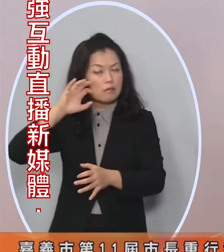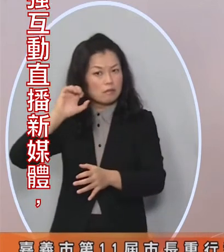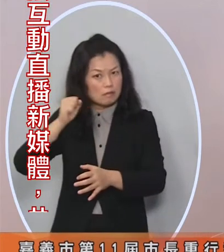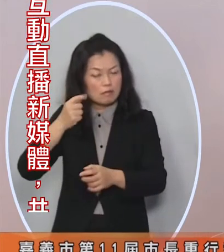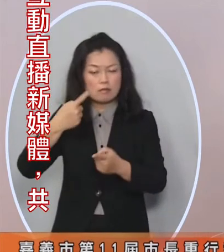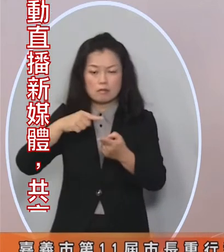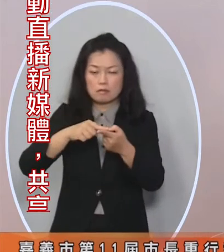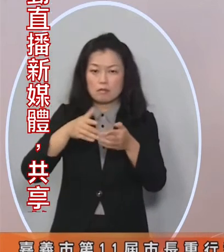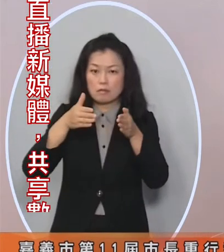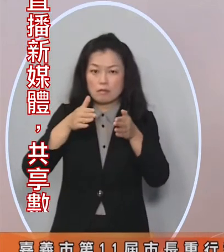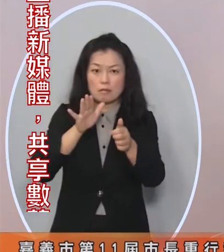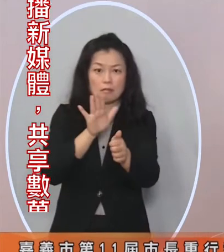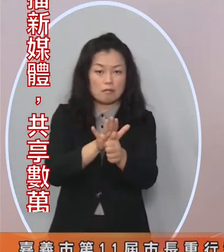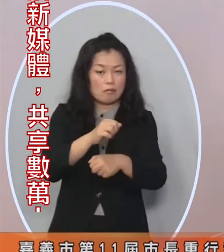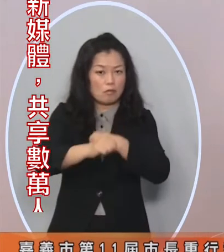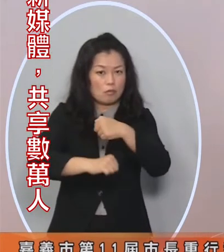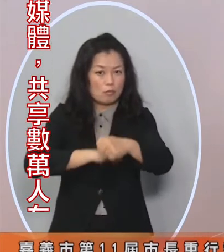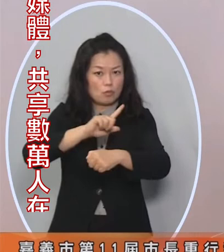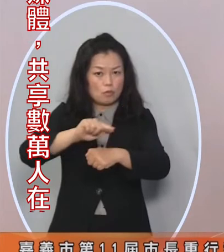市？